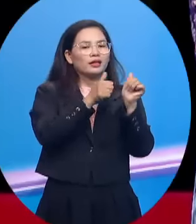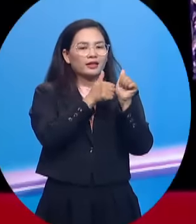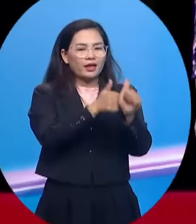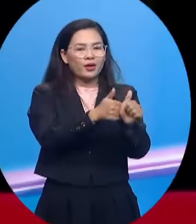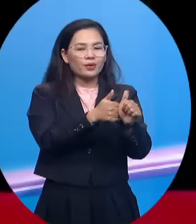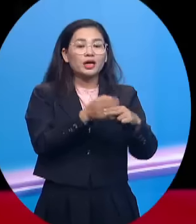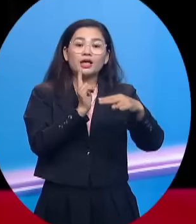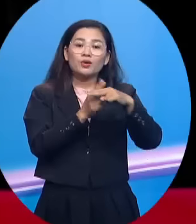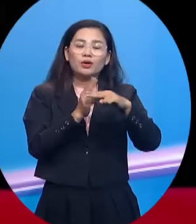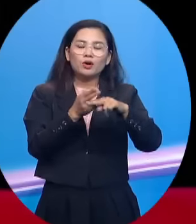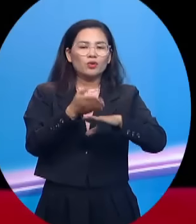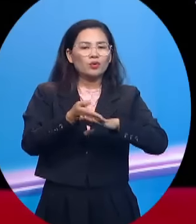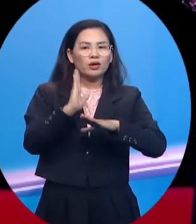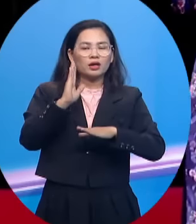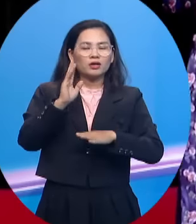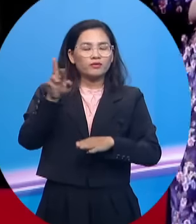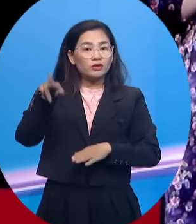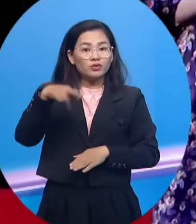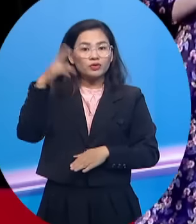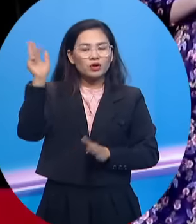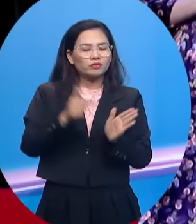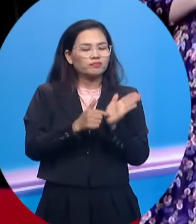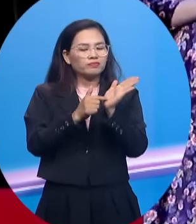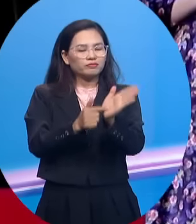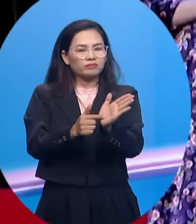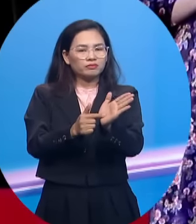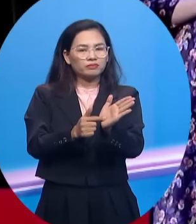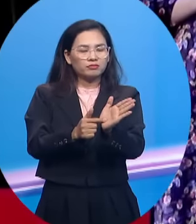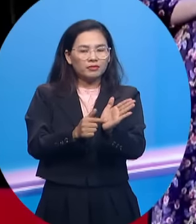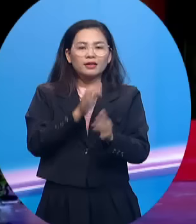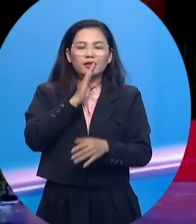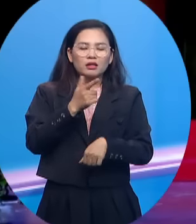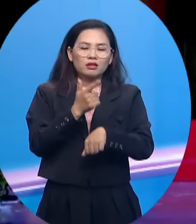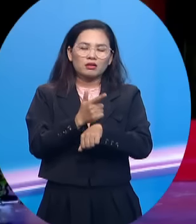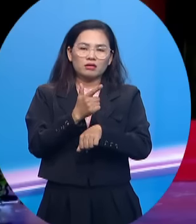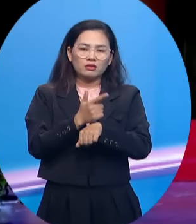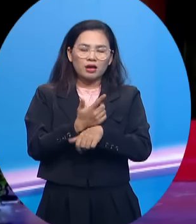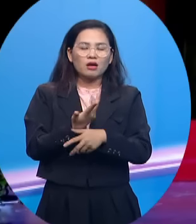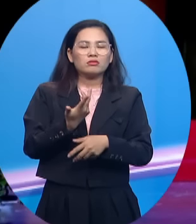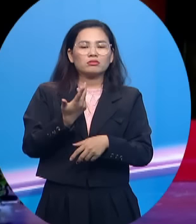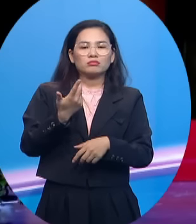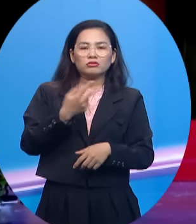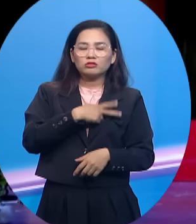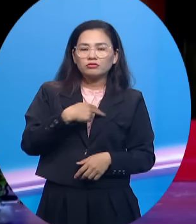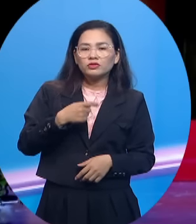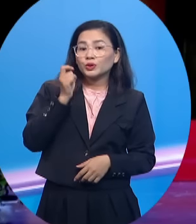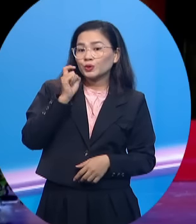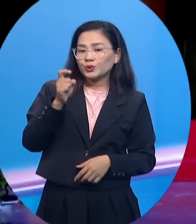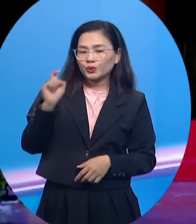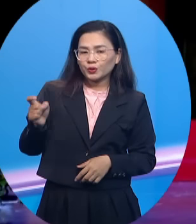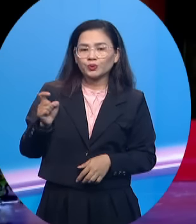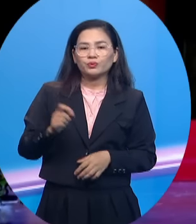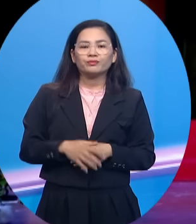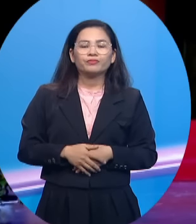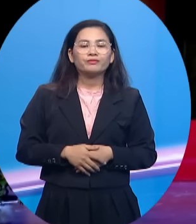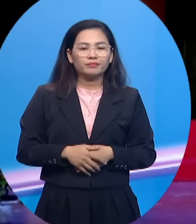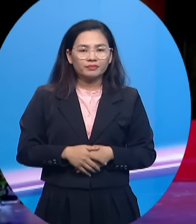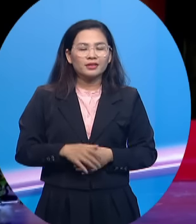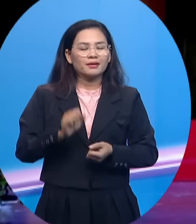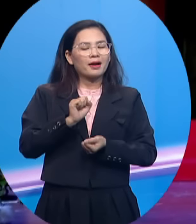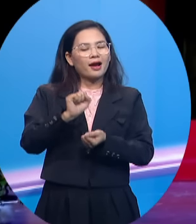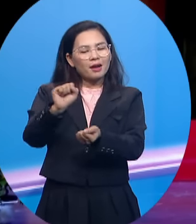nhân sự là phải được thực hiện công khai, dân chủ, bảo đảm số lượng, cơ cấu hợp lý. Dịp này, Ủy ban Nhân dân thành phố Hồ Chí Minh tặng